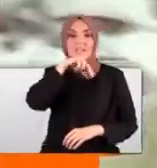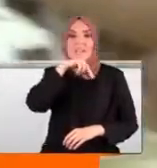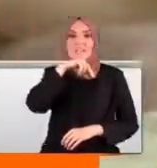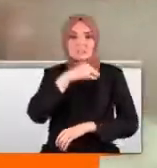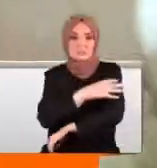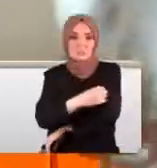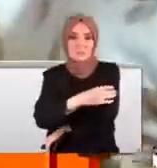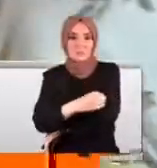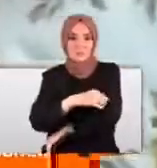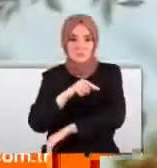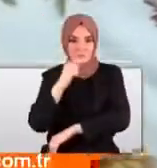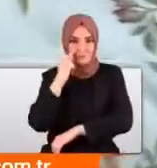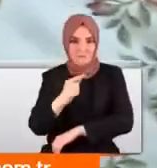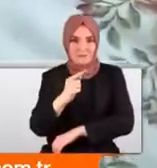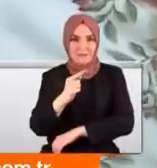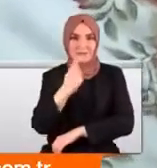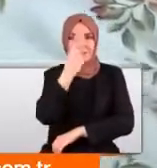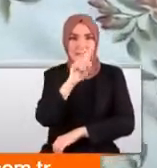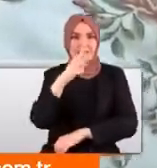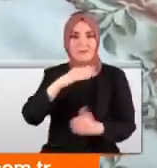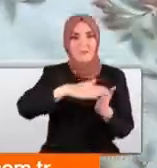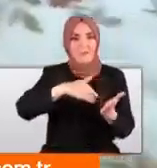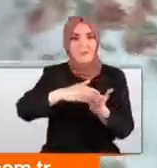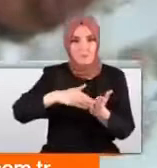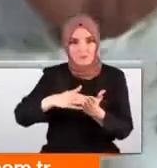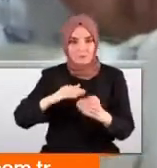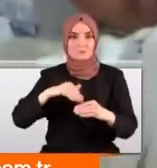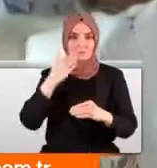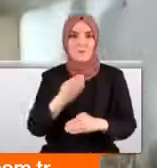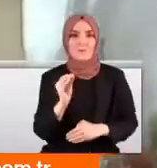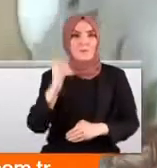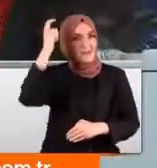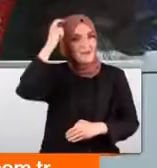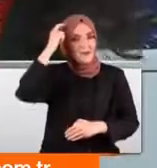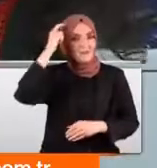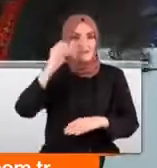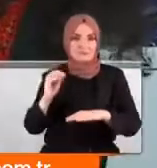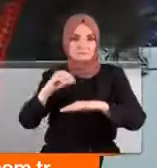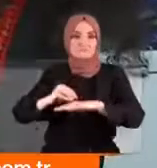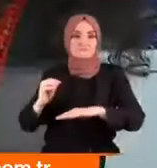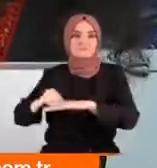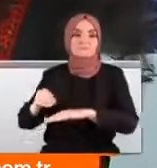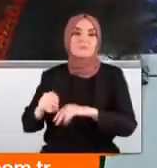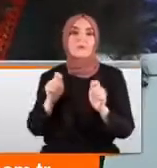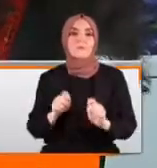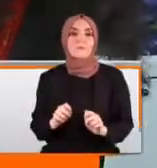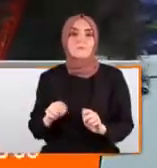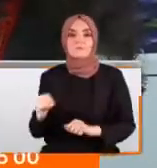ve tek tek o kıllar buraya bebeğin kafasına ekiliyor. Bu bebekler